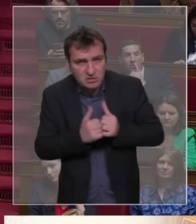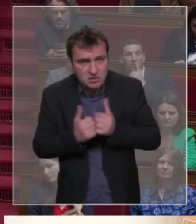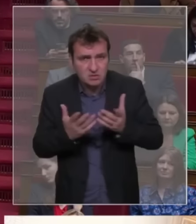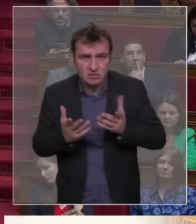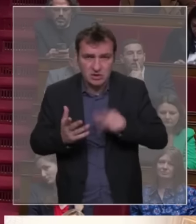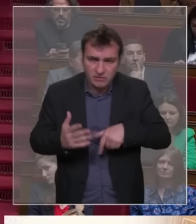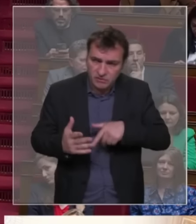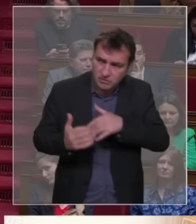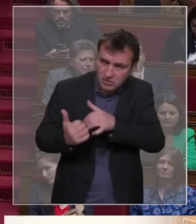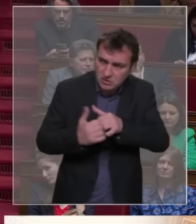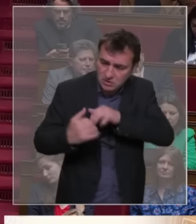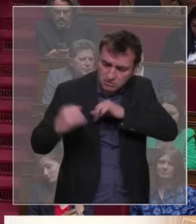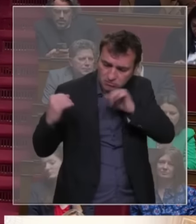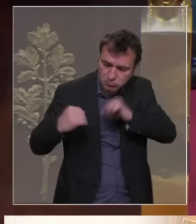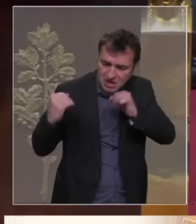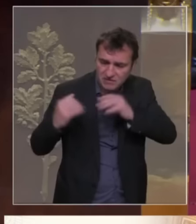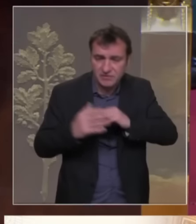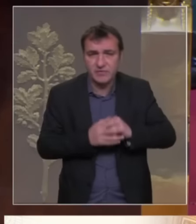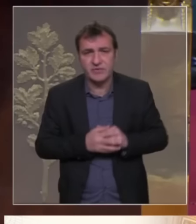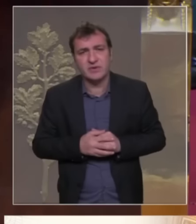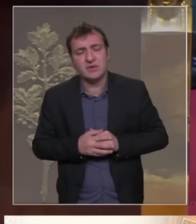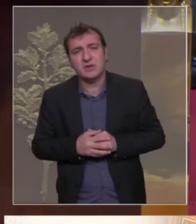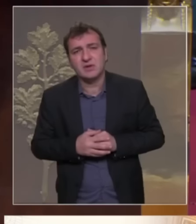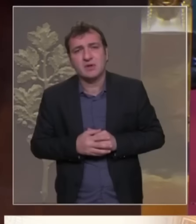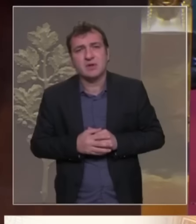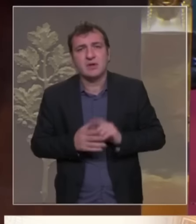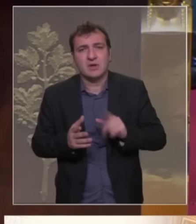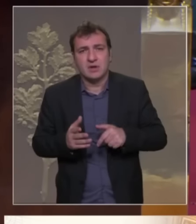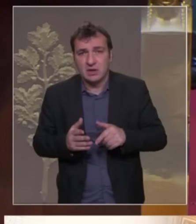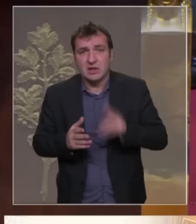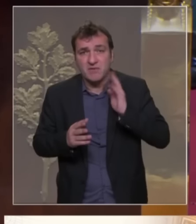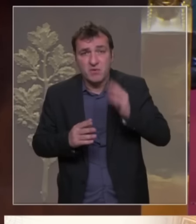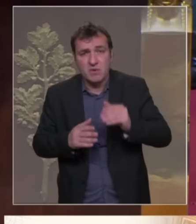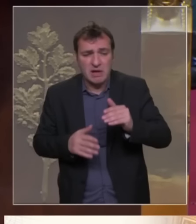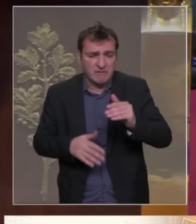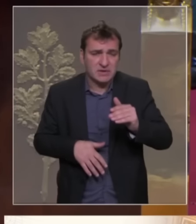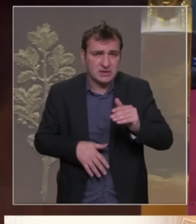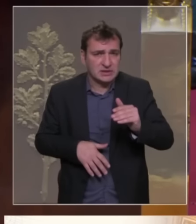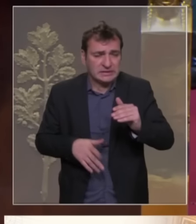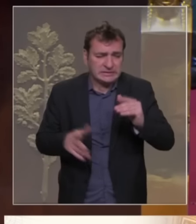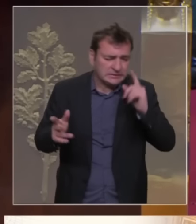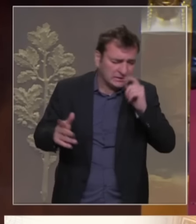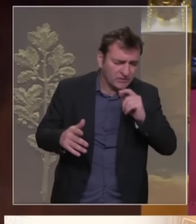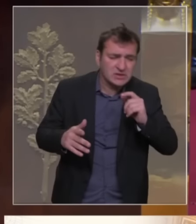compromis, relevons la ligne d'horizon. Un dernier mot,